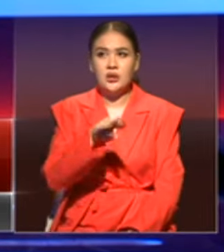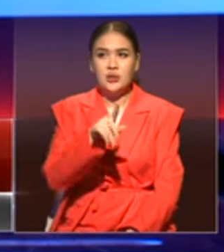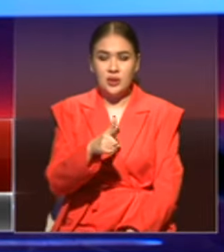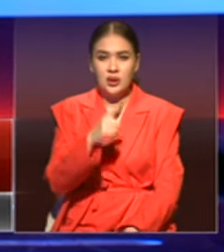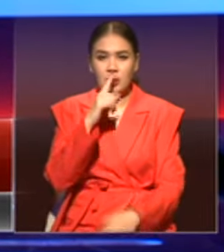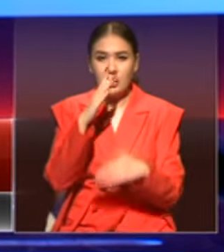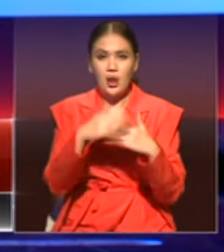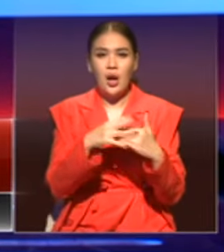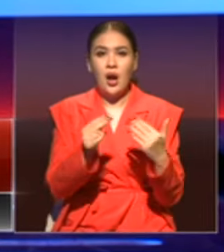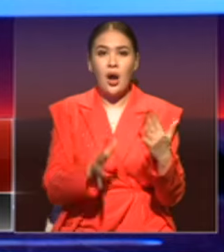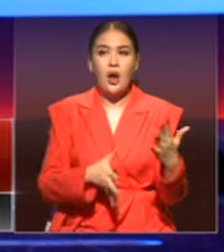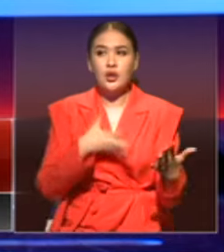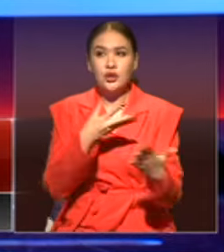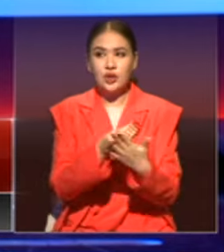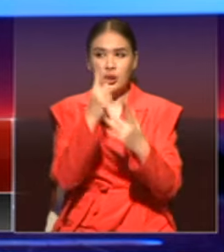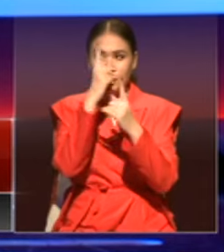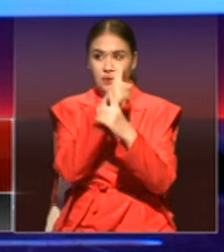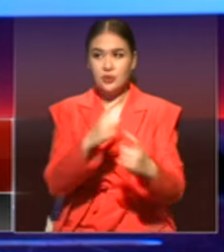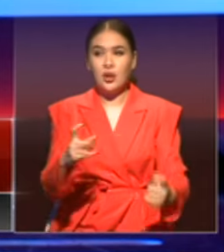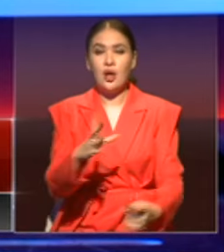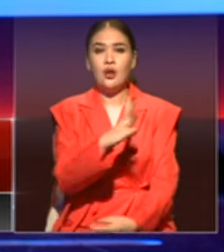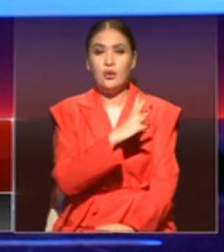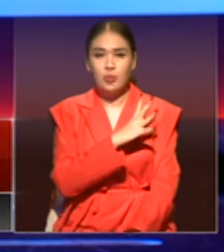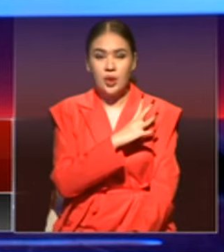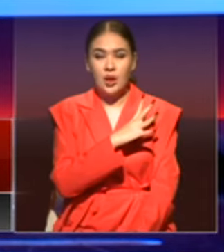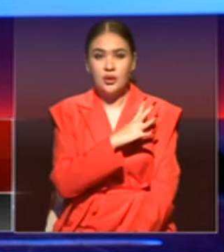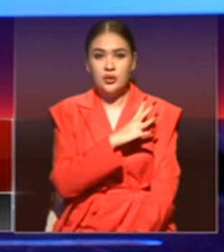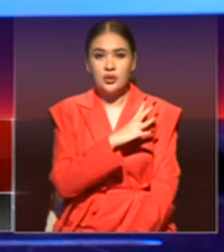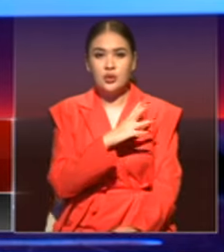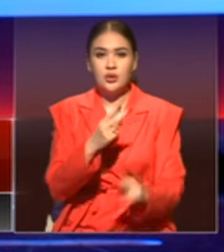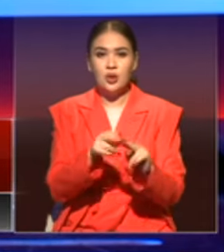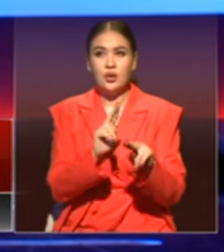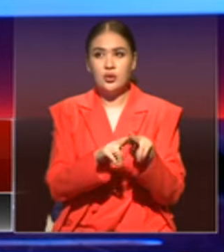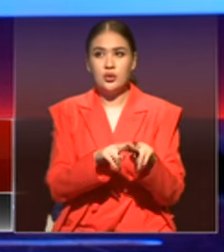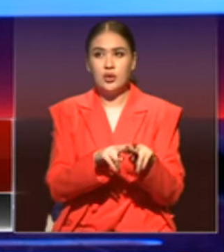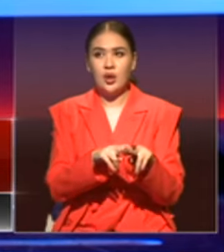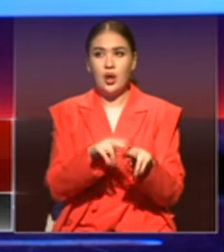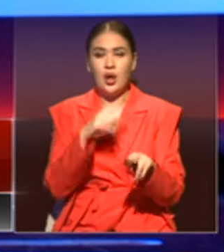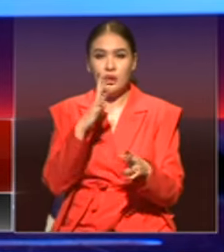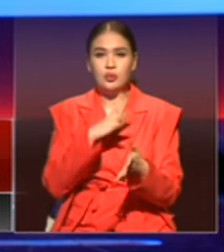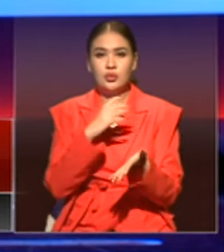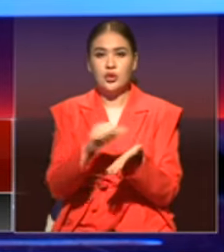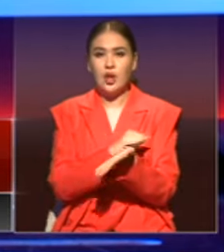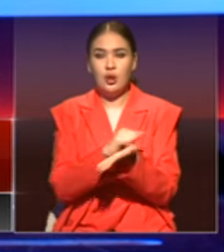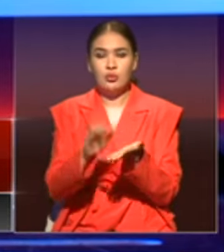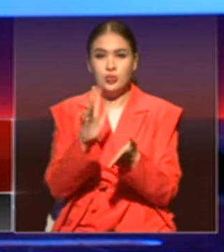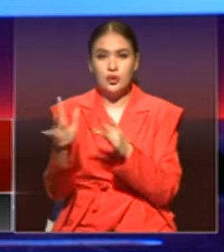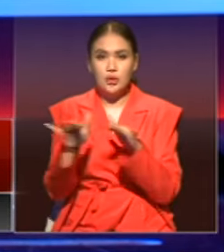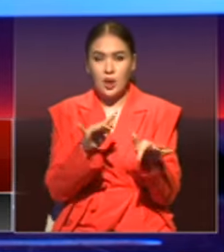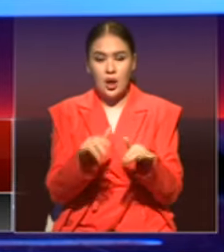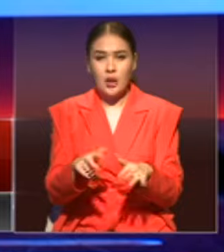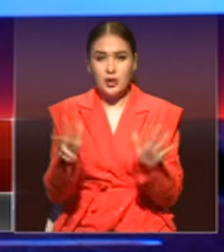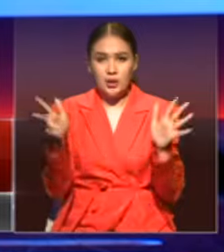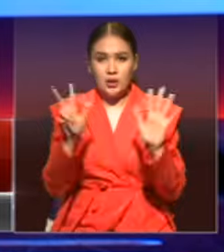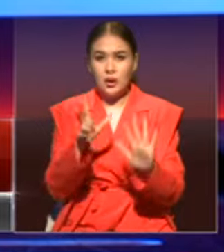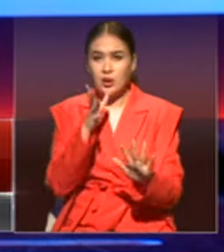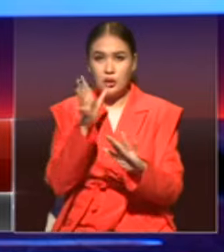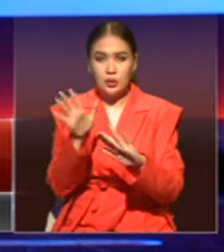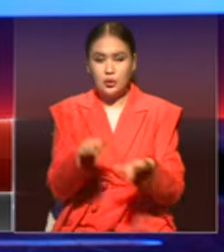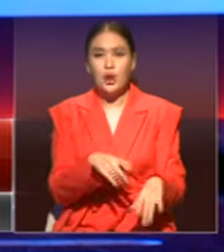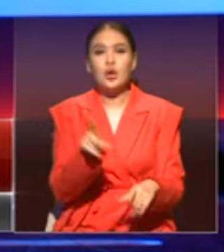көлемінде қаржы бөлініп жатқанын жариялап сүйіншілеген едіңіздер. Осыған 94 жоба қолға алынады делінген. 8 ай өтті, не